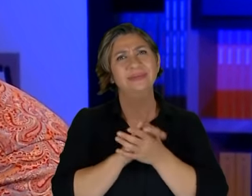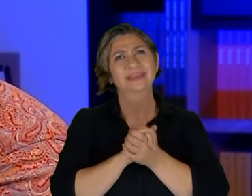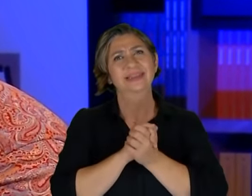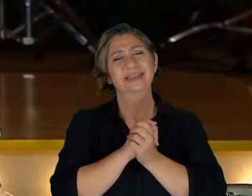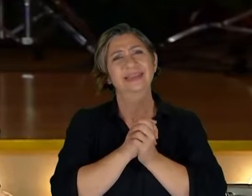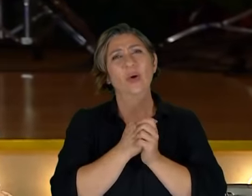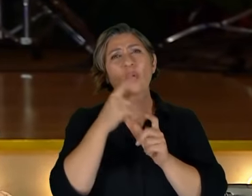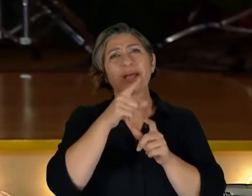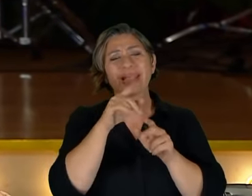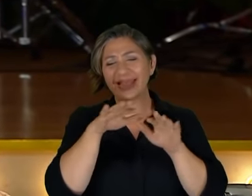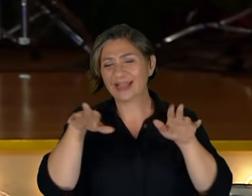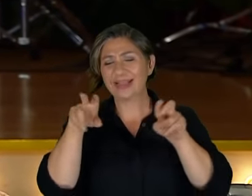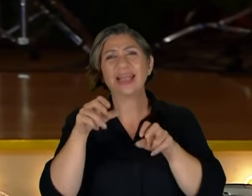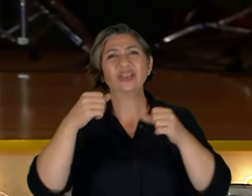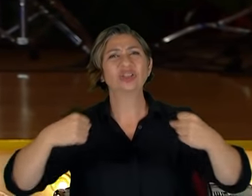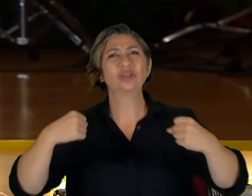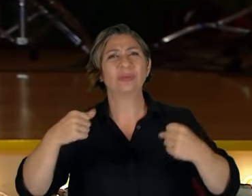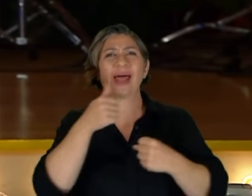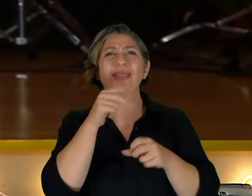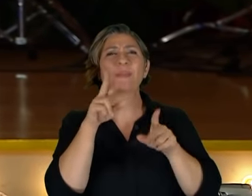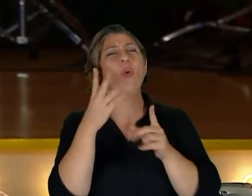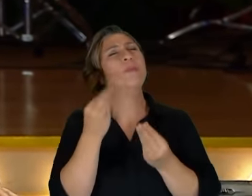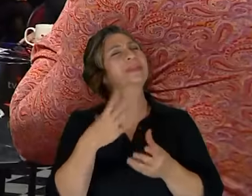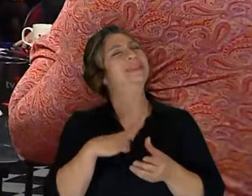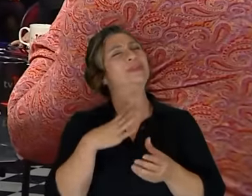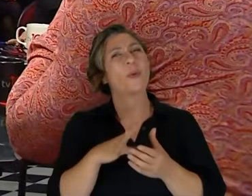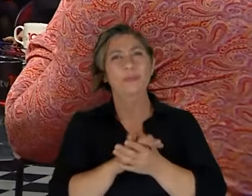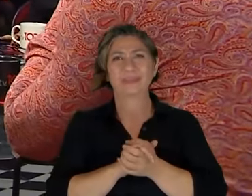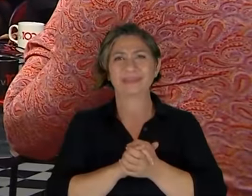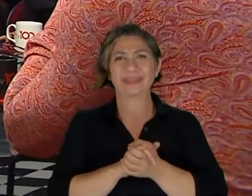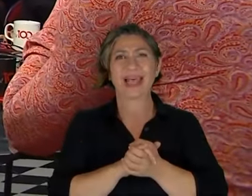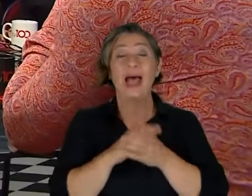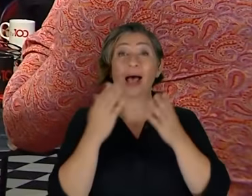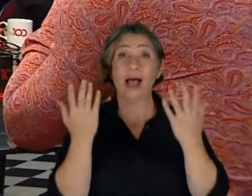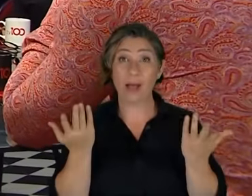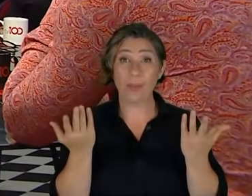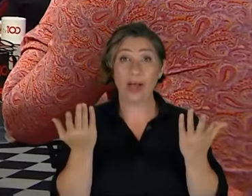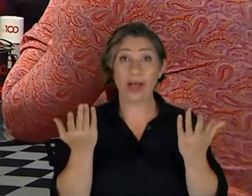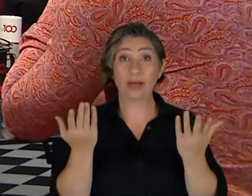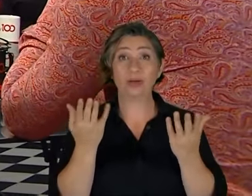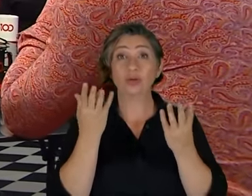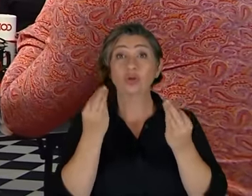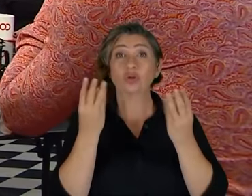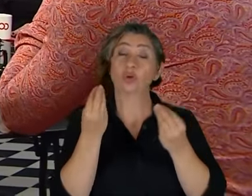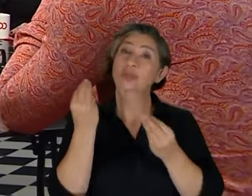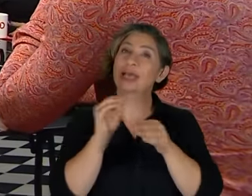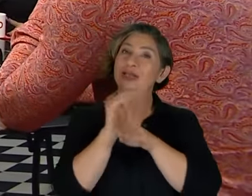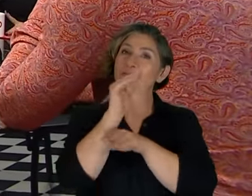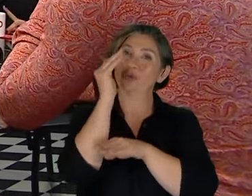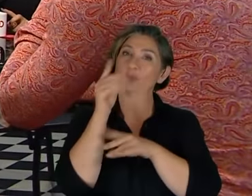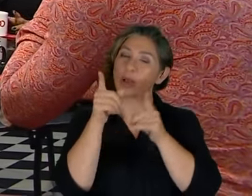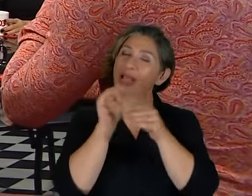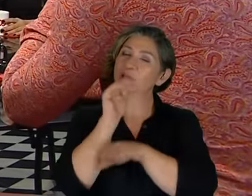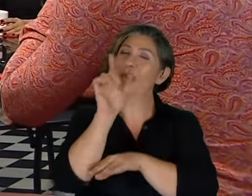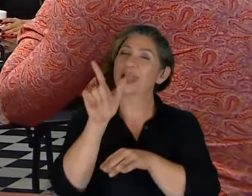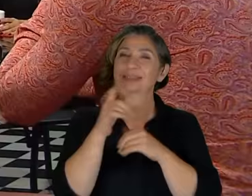orada o kenarda oturan şişman adam olabilirim belki. Evet, olabilirsin. Yani ama çok çok güzel yaşıyorsun. Zaten böyle